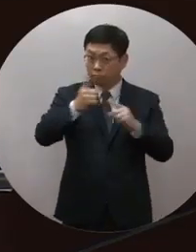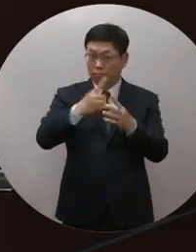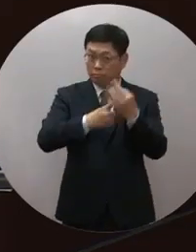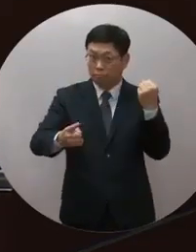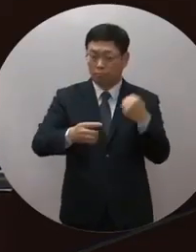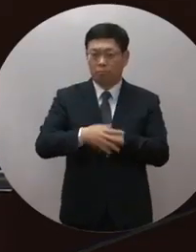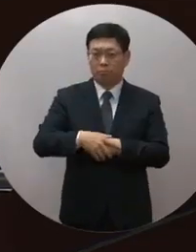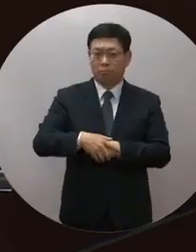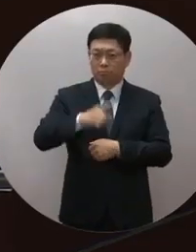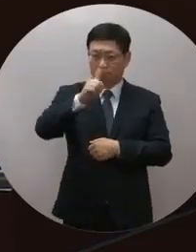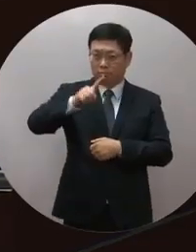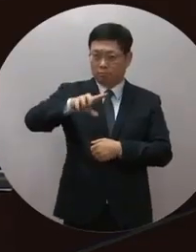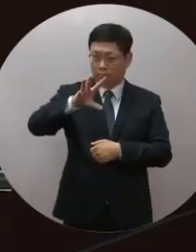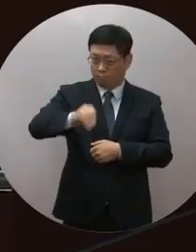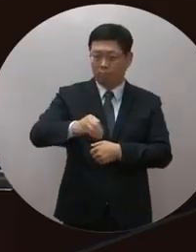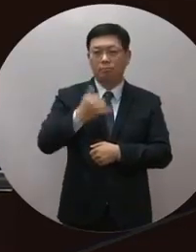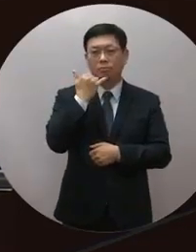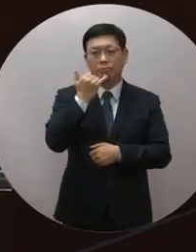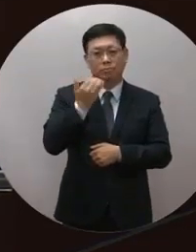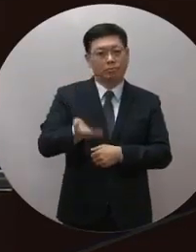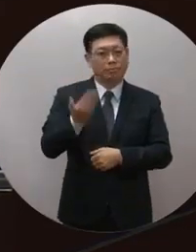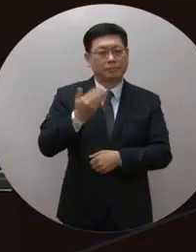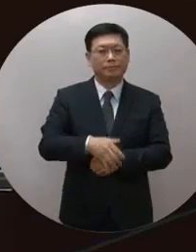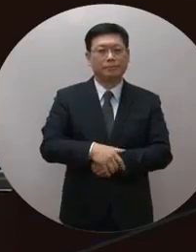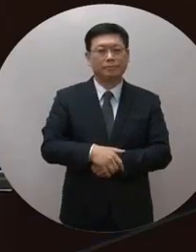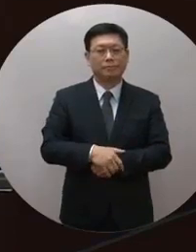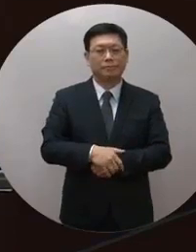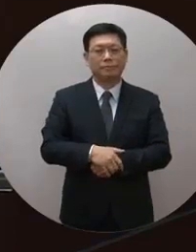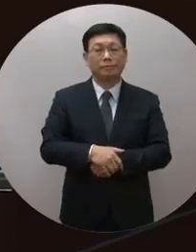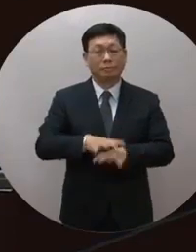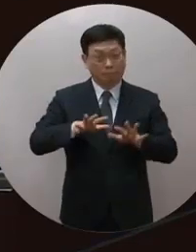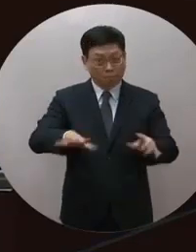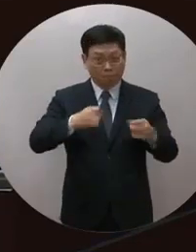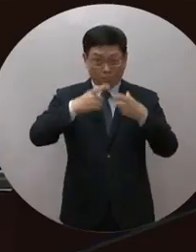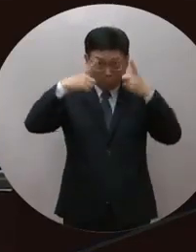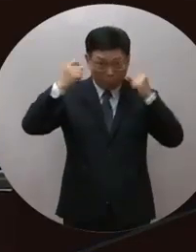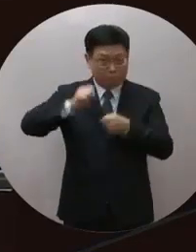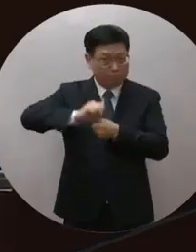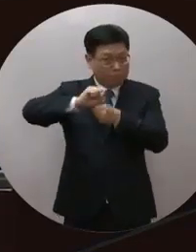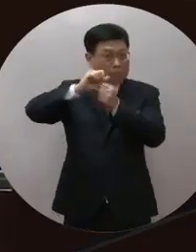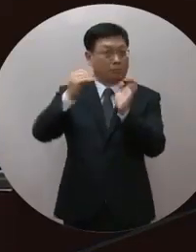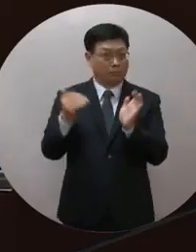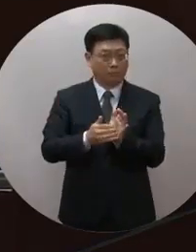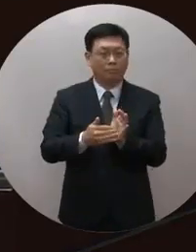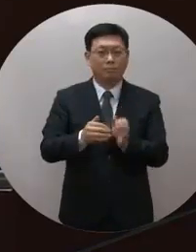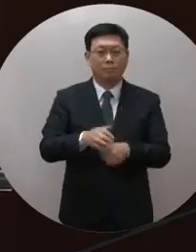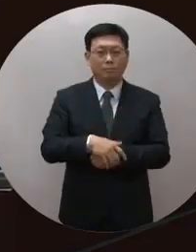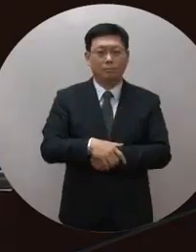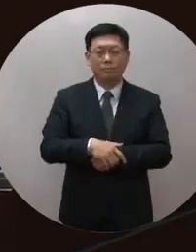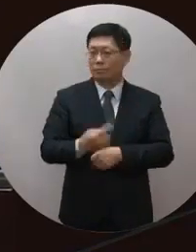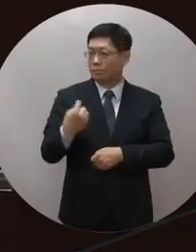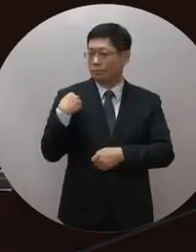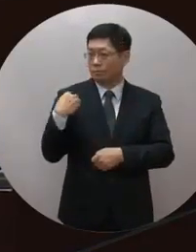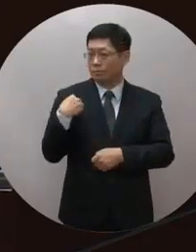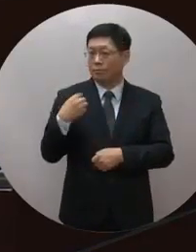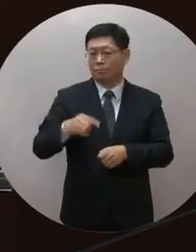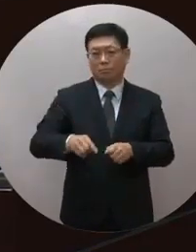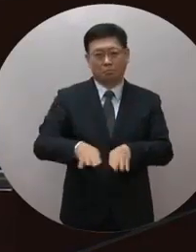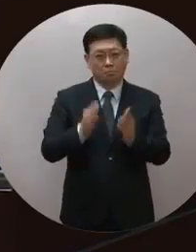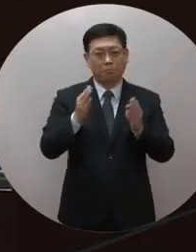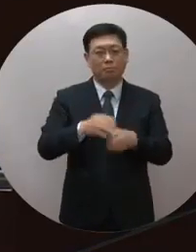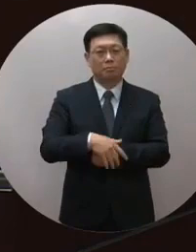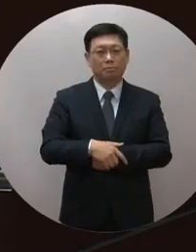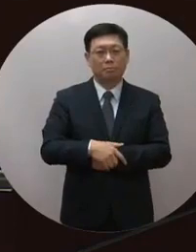日1000万片以上。随着口罩产能提升，从昨天开